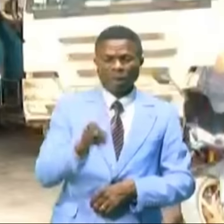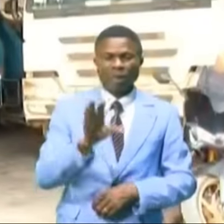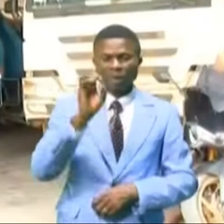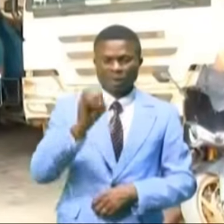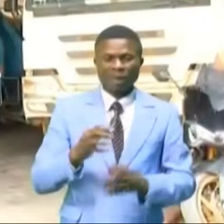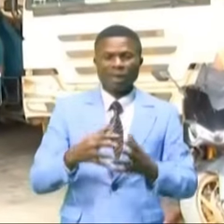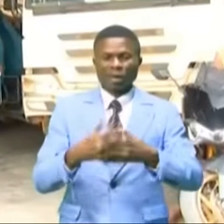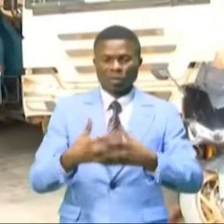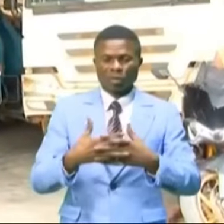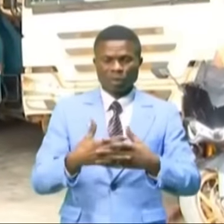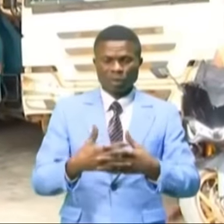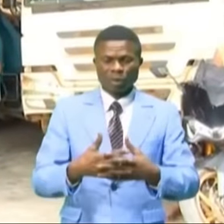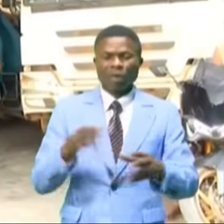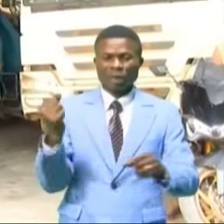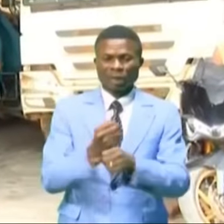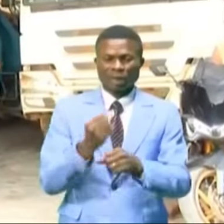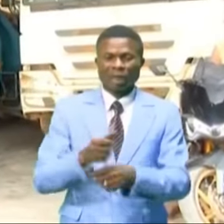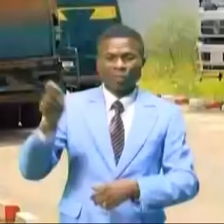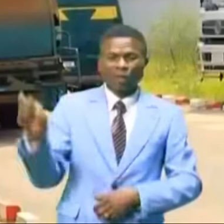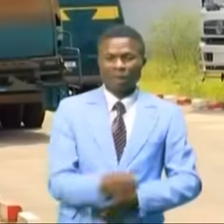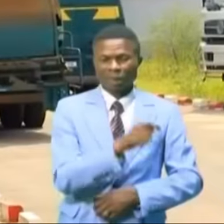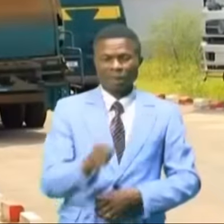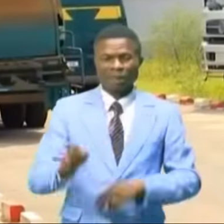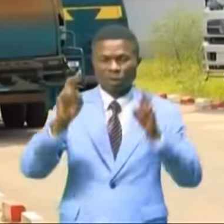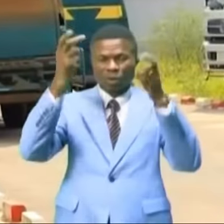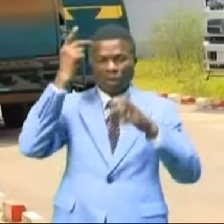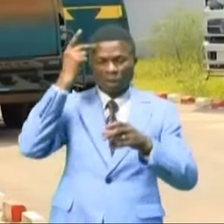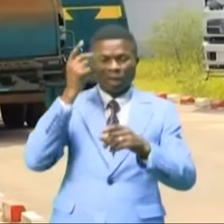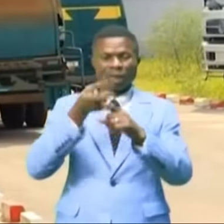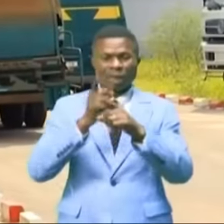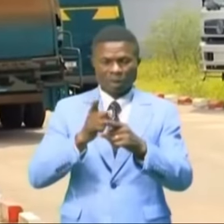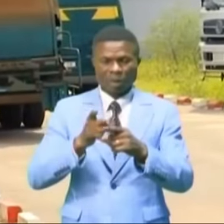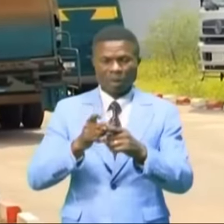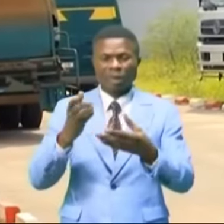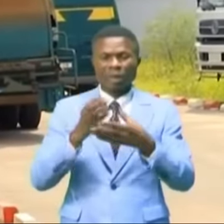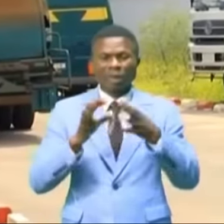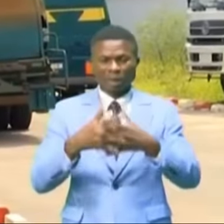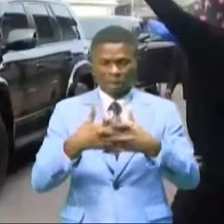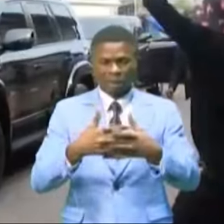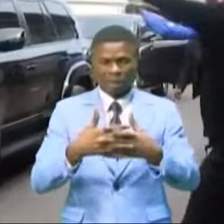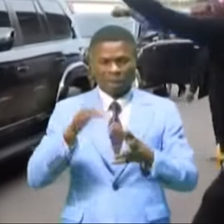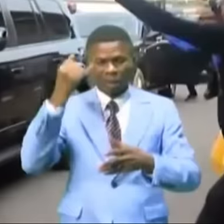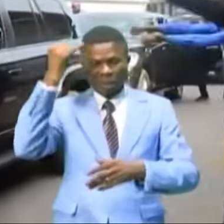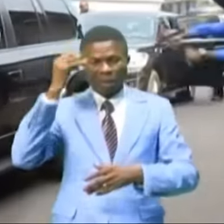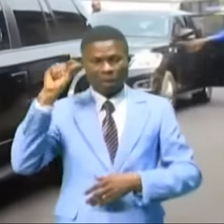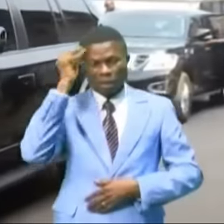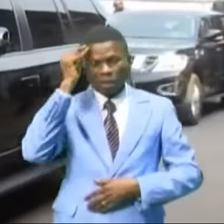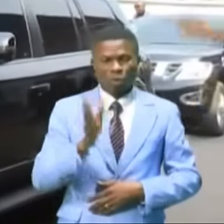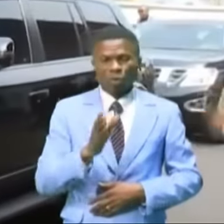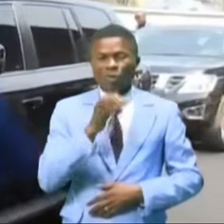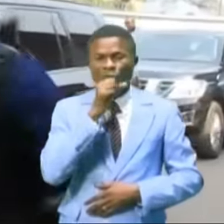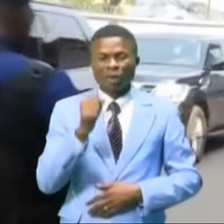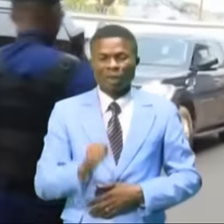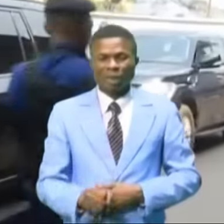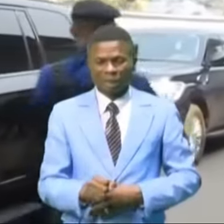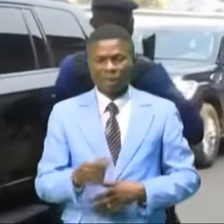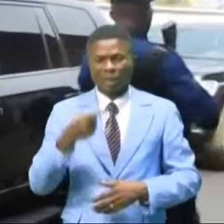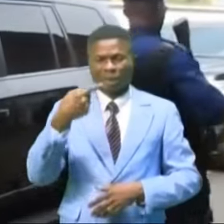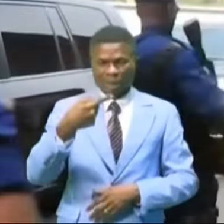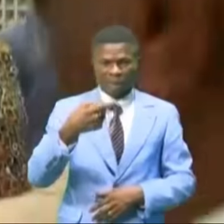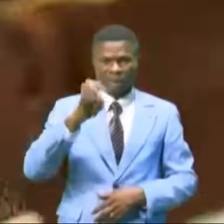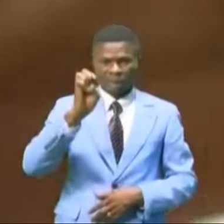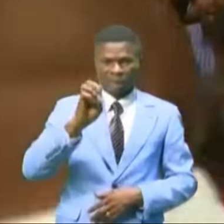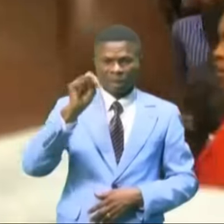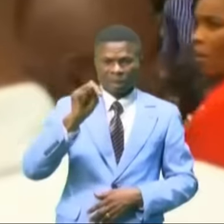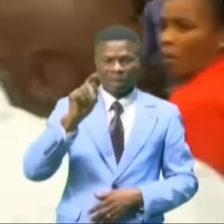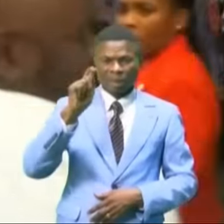engins d'assainissement fruit du partenariat scellé à l'initiative du gouverneur-manager Jean-Tiningo Bilambaka